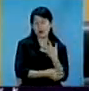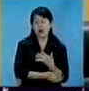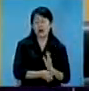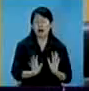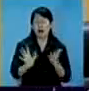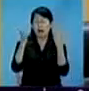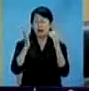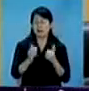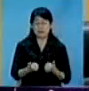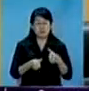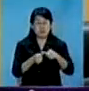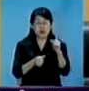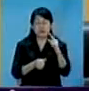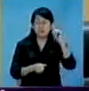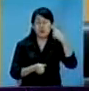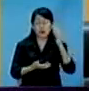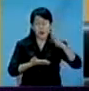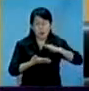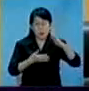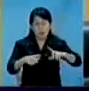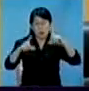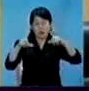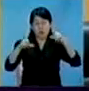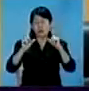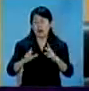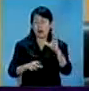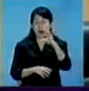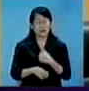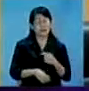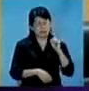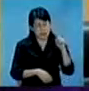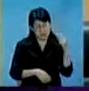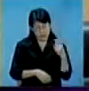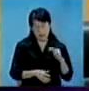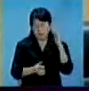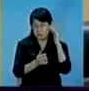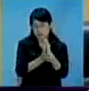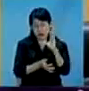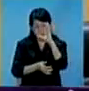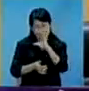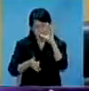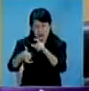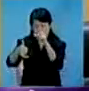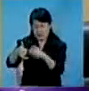ครับผมก็สั่งเจ้าที่ให้พยายามติดตามหาท่านสุภาพสตรีท่